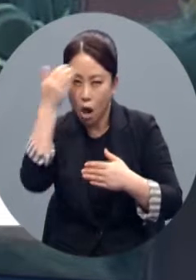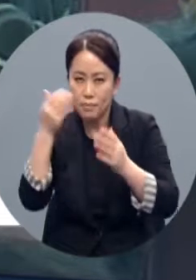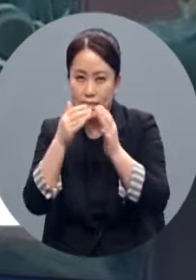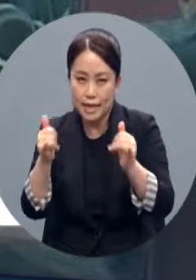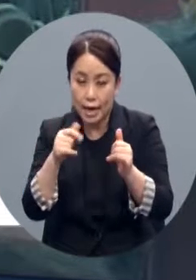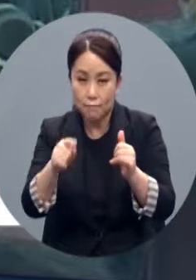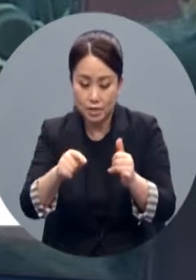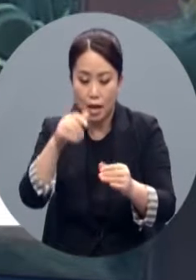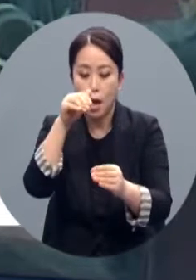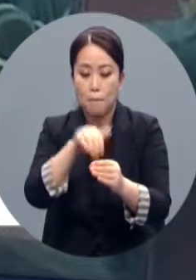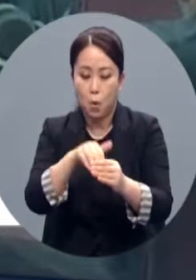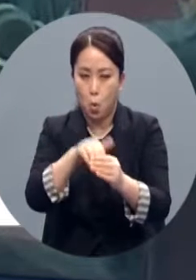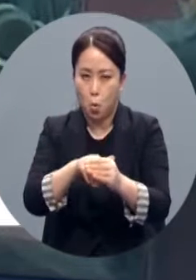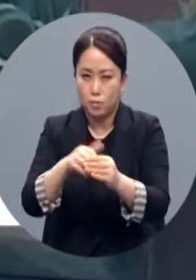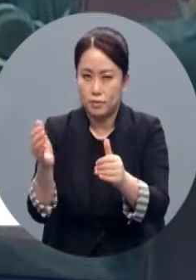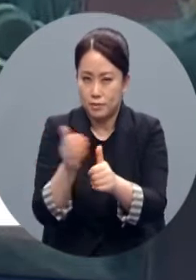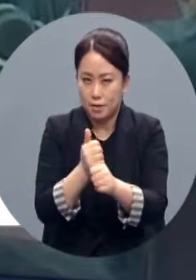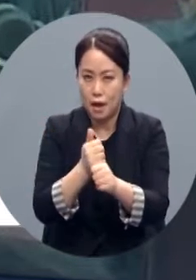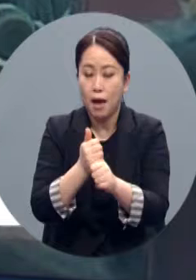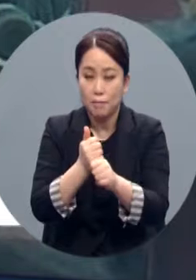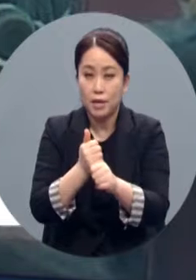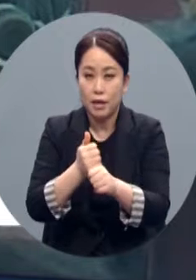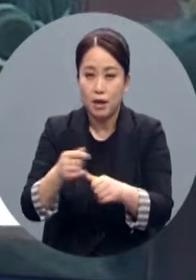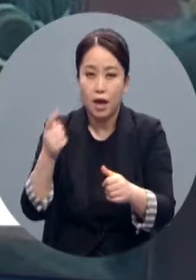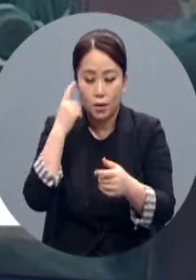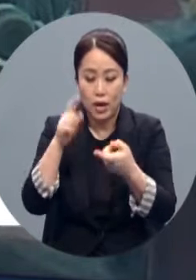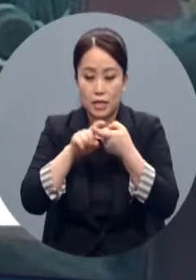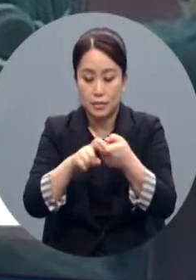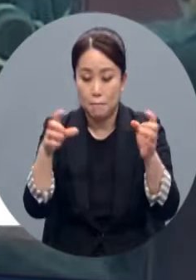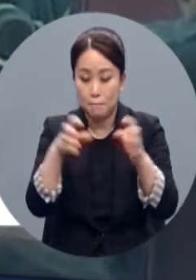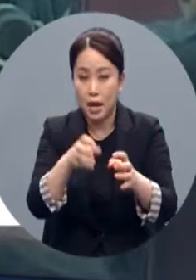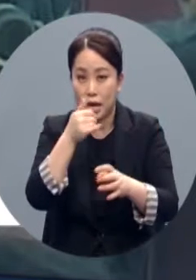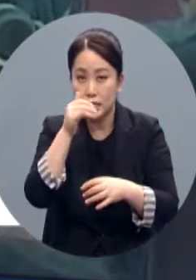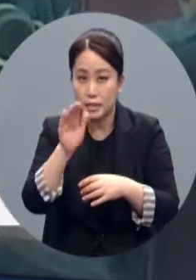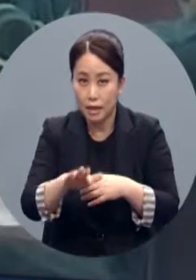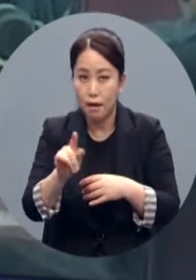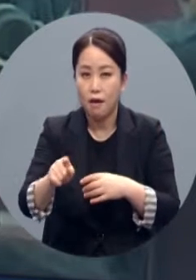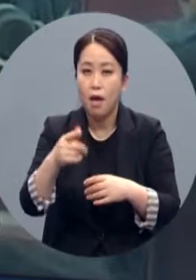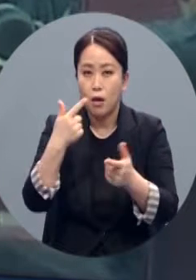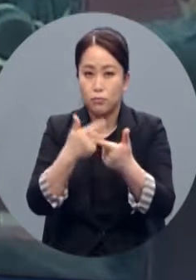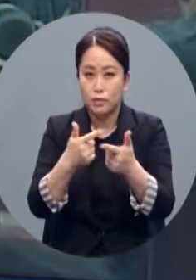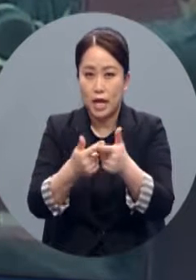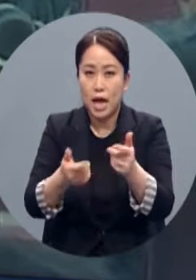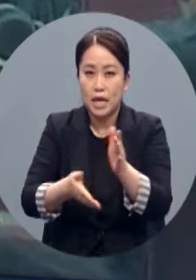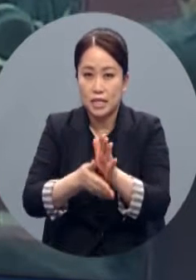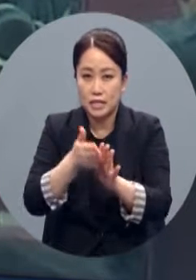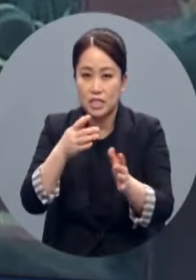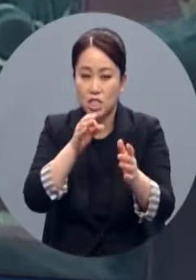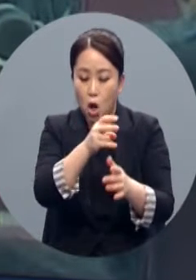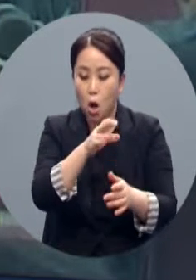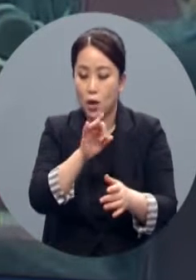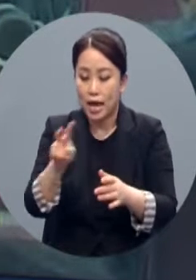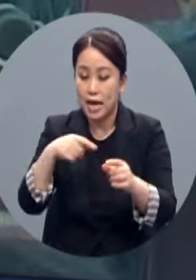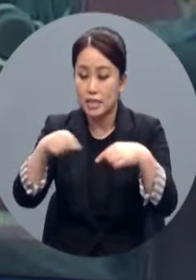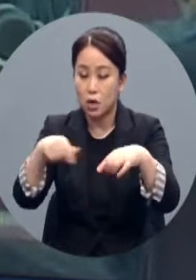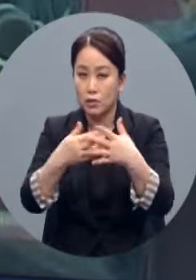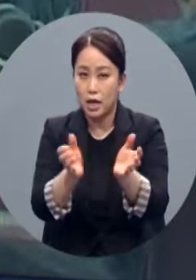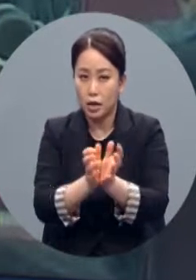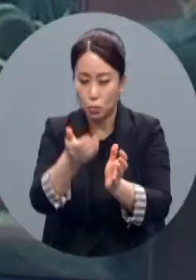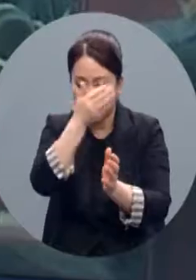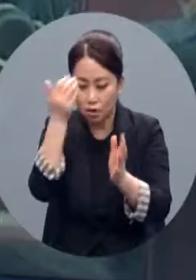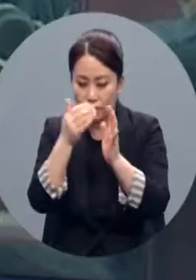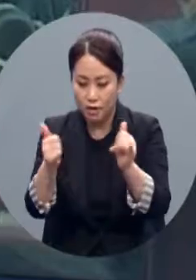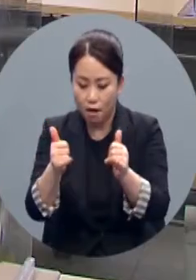떠올랐죠. 부산에서도 여야 정당들이 청년 조직을 강화하며 청년층 민심 잡기에 사활을 걸고 있습니다. 민성빈